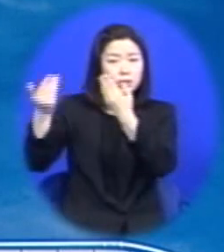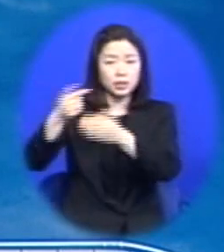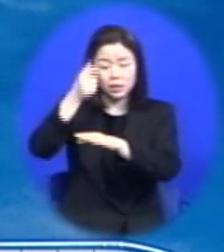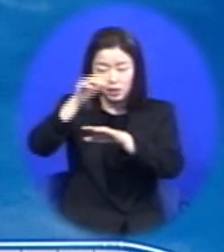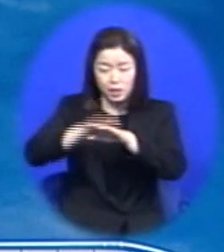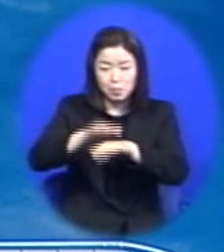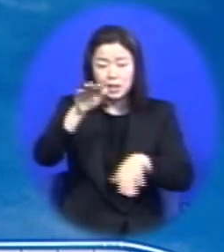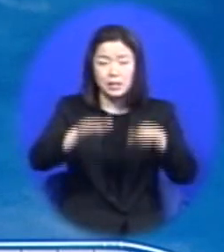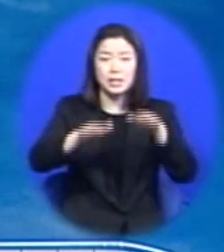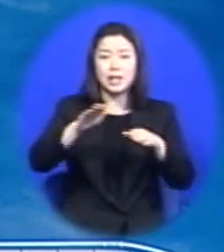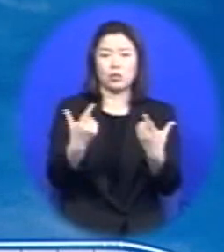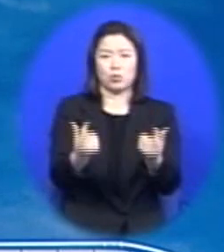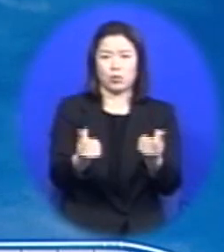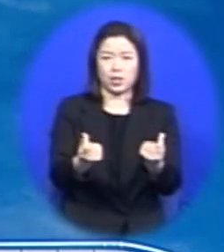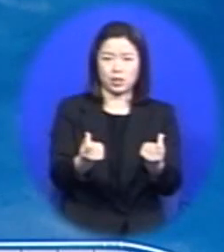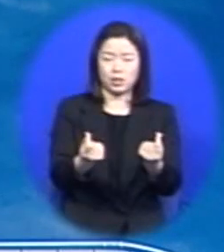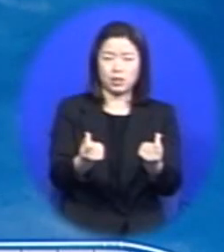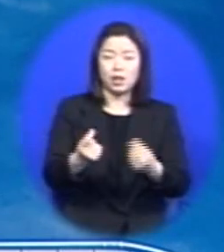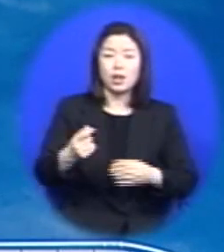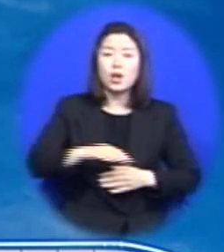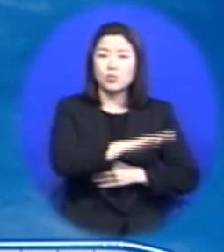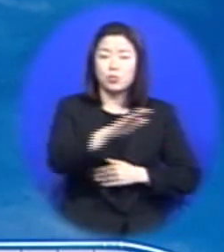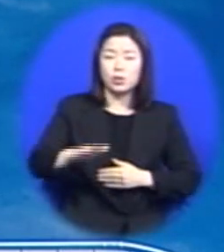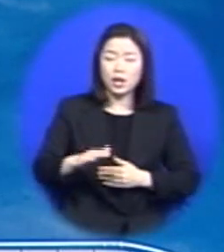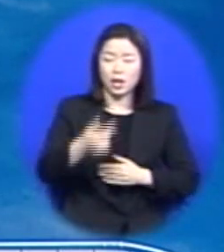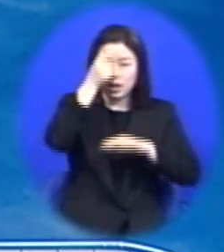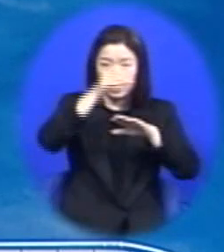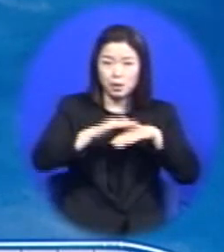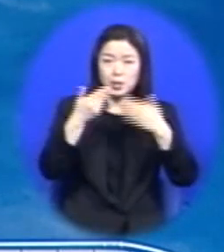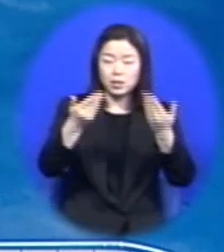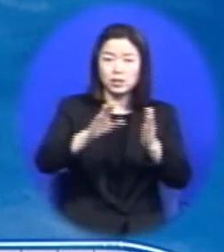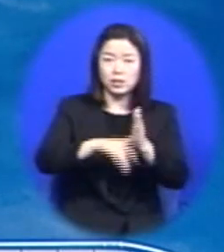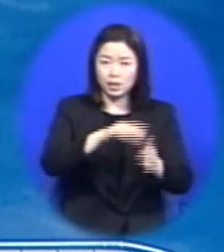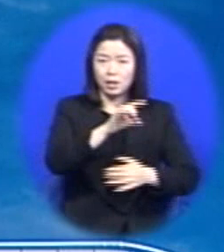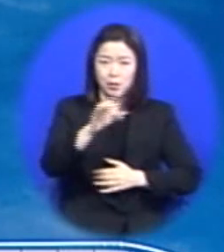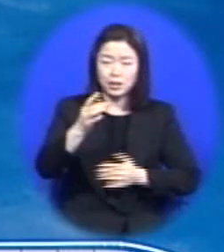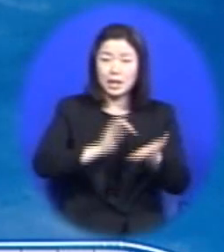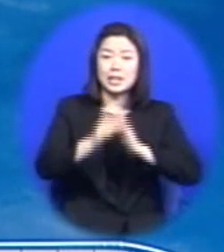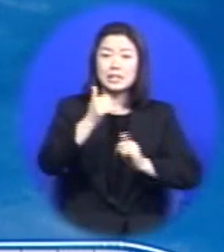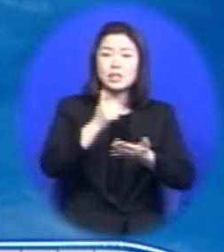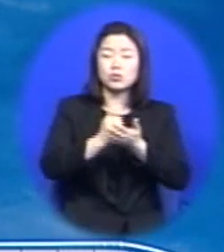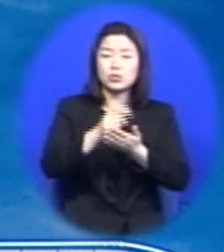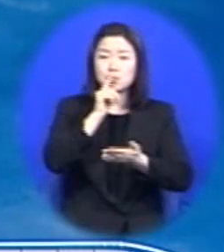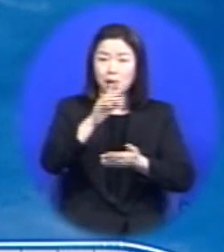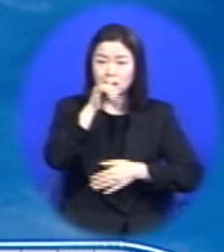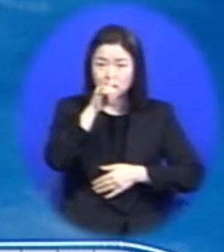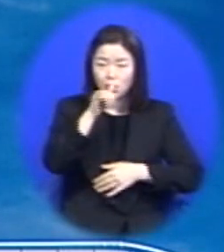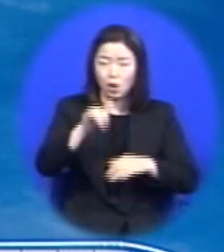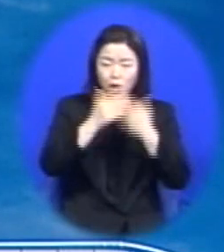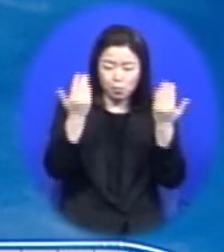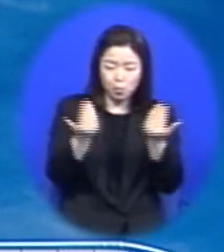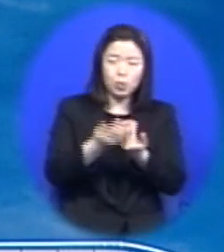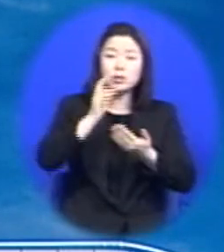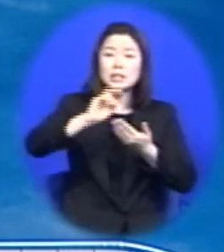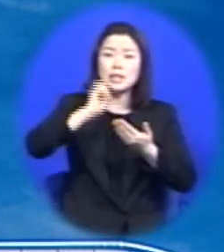똑같아요. 우리가 예배 드릴 때마다 예수님 이야기를 합니다. 모든 찬송의 주제는